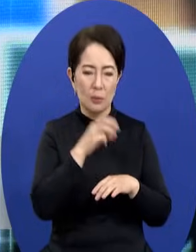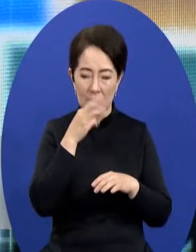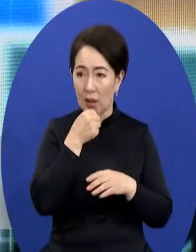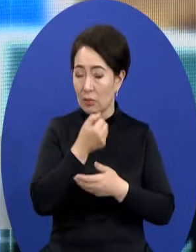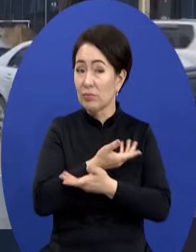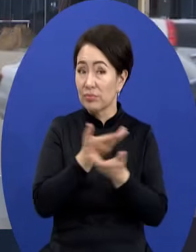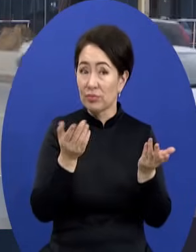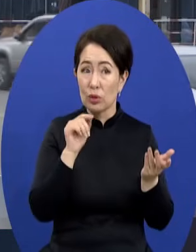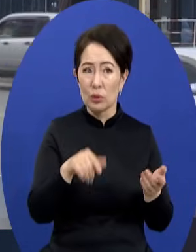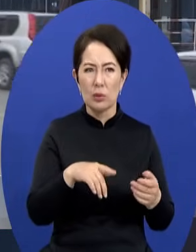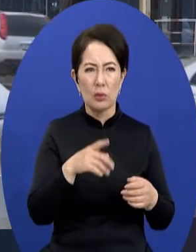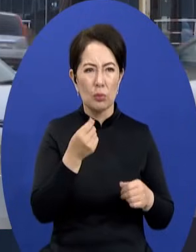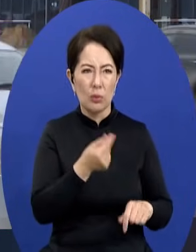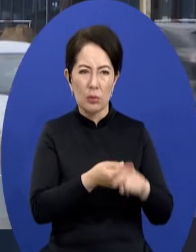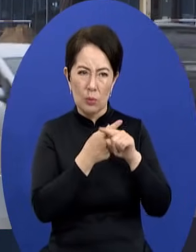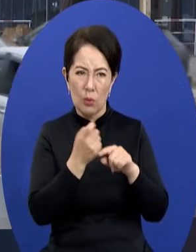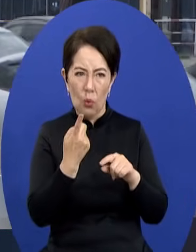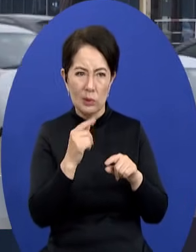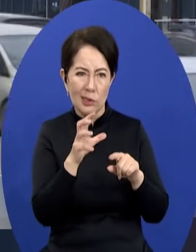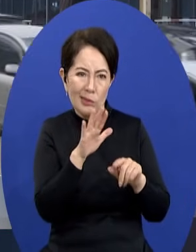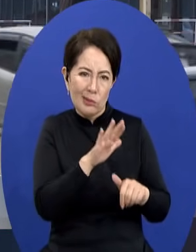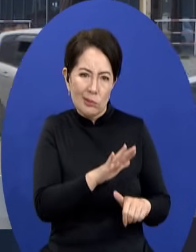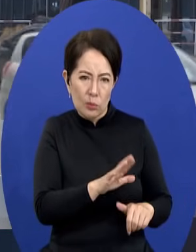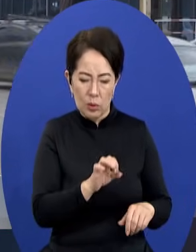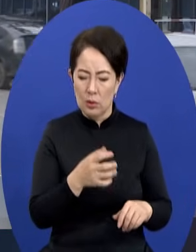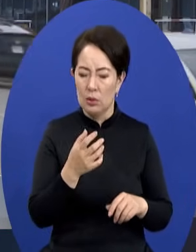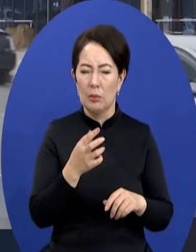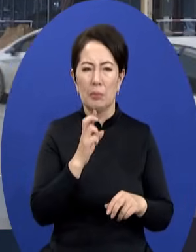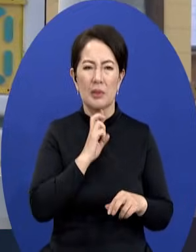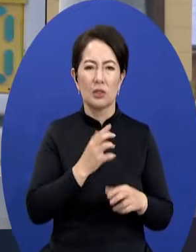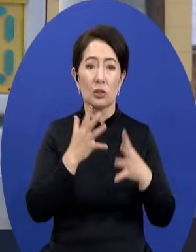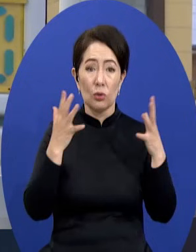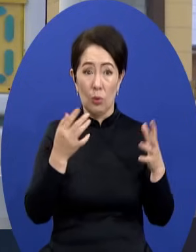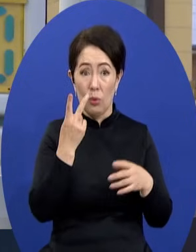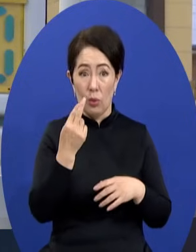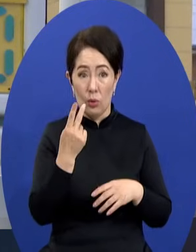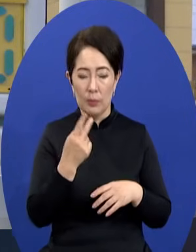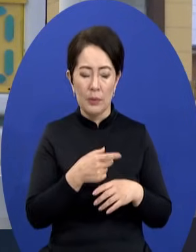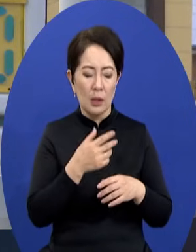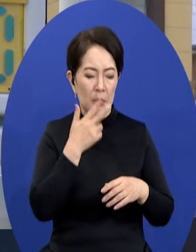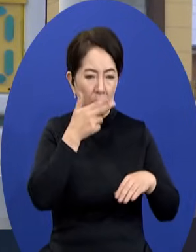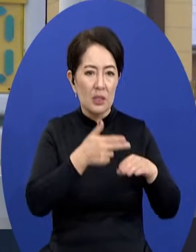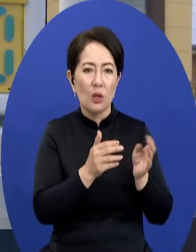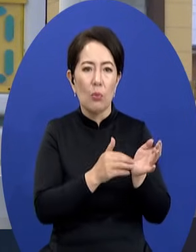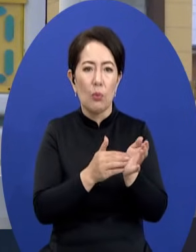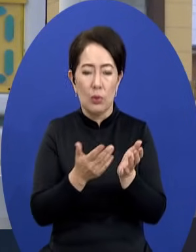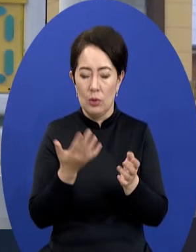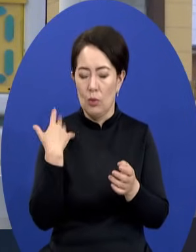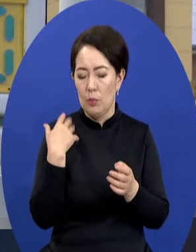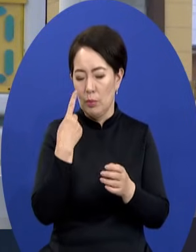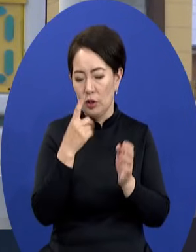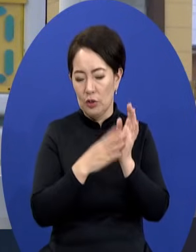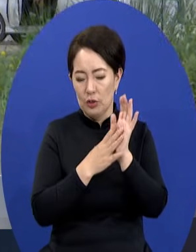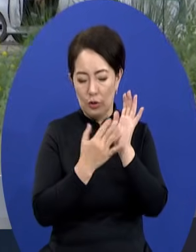хэвлэлийнхэнд мэдгдлээ. Хэрэв үнийн өсөлтийг хүчээр барьж эхэлбэл хоёр том эрсдэл үүснэ. Нэгдүгээрт хомсдол үүснэ. 1997 онд